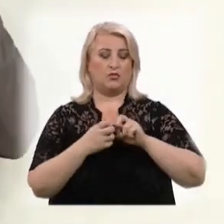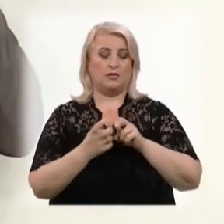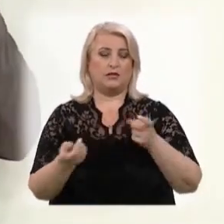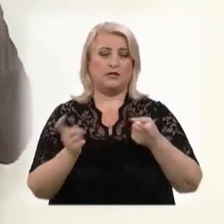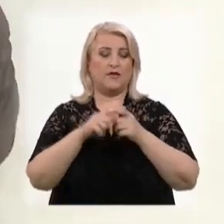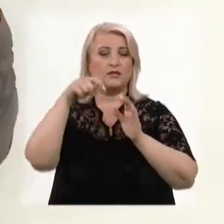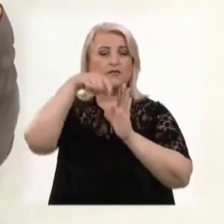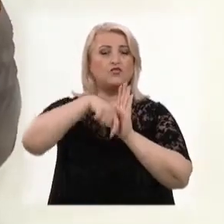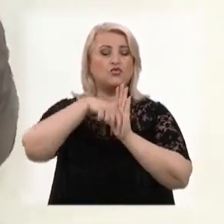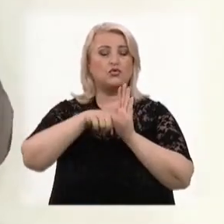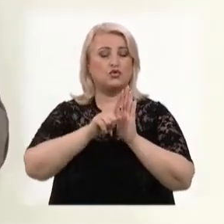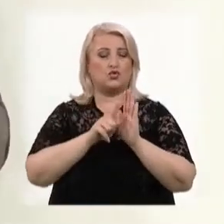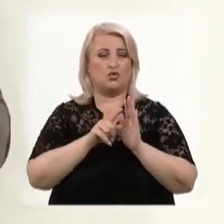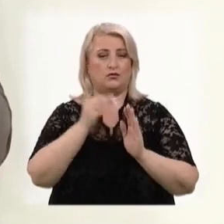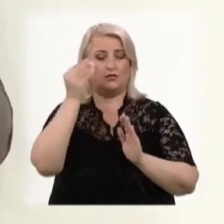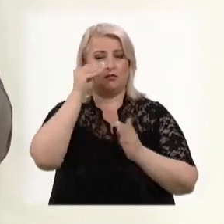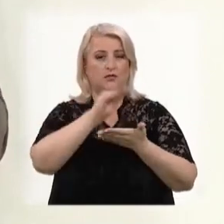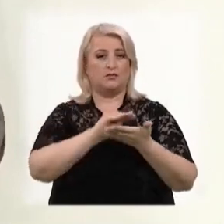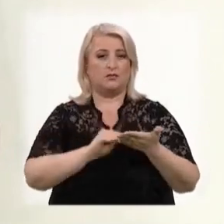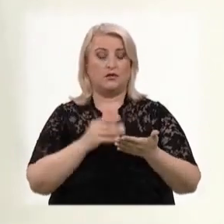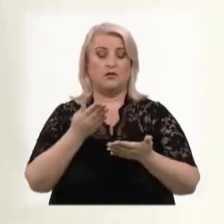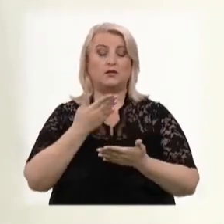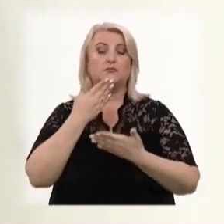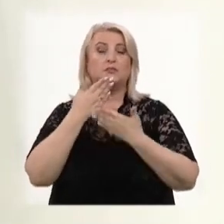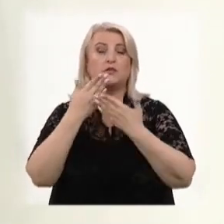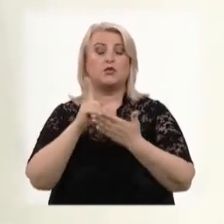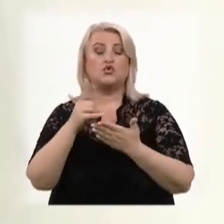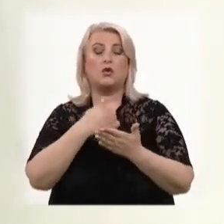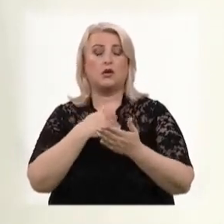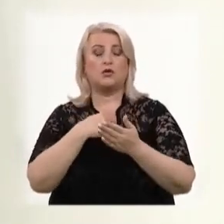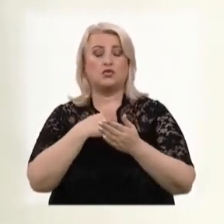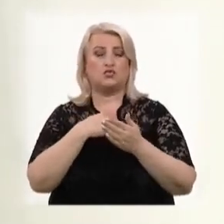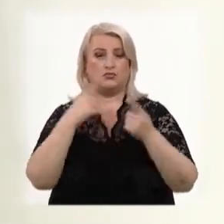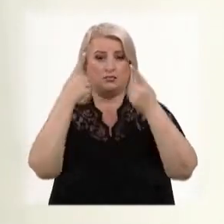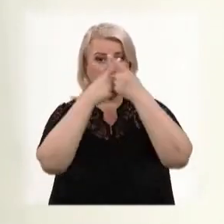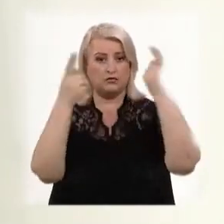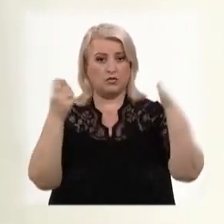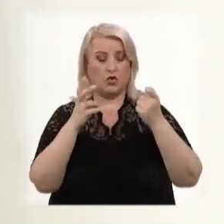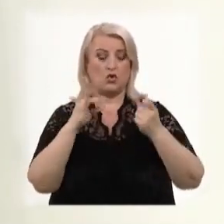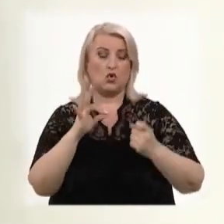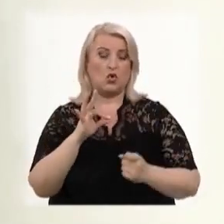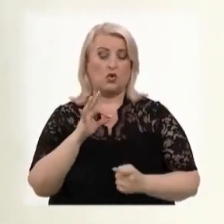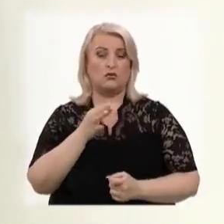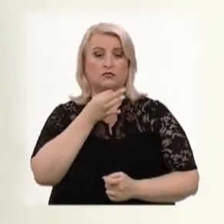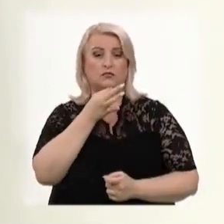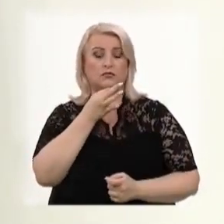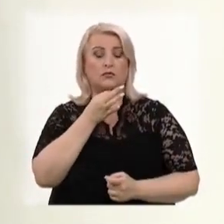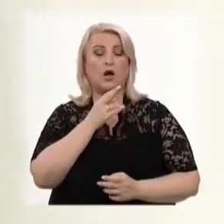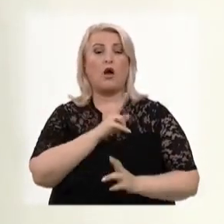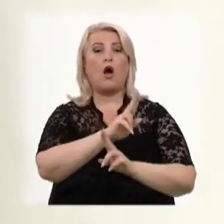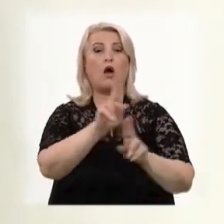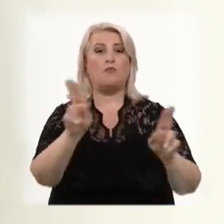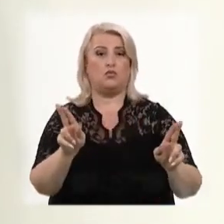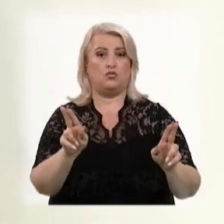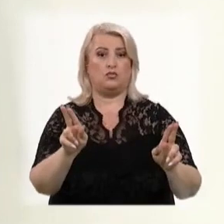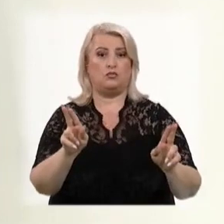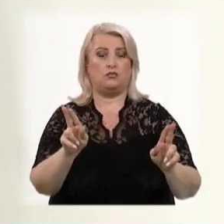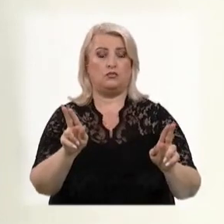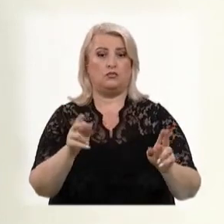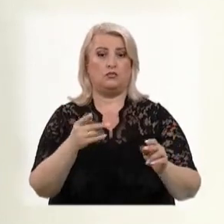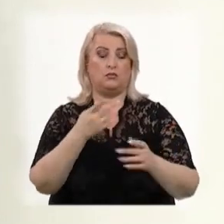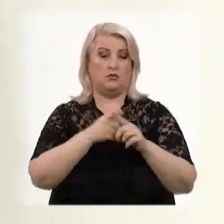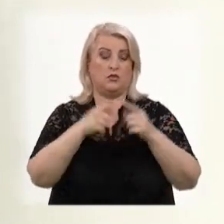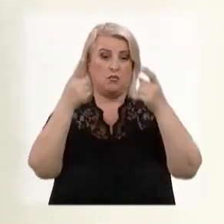să ne întrebăm ce e vreau să public dar mai înainte de a se reuni pentru Cine Adică de